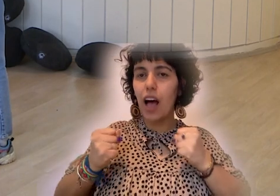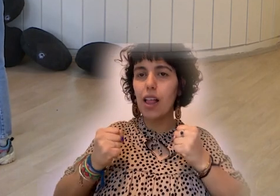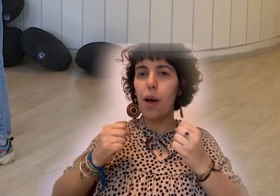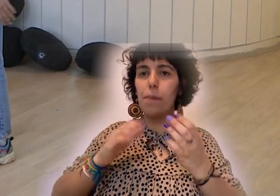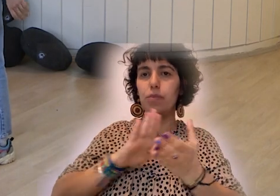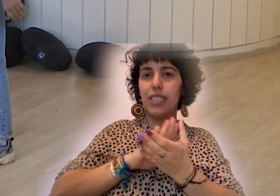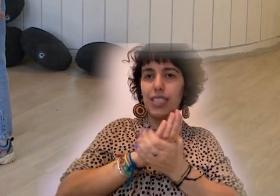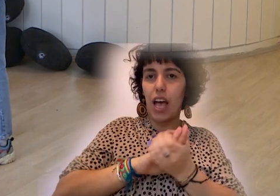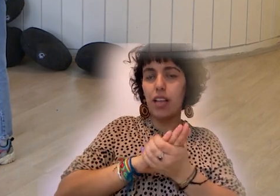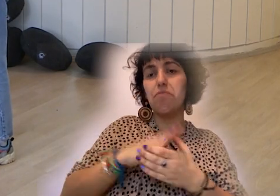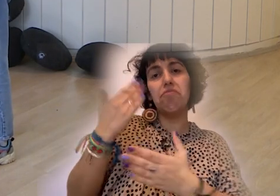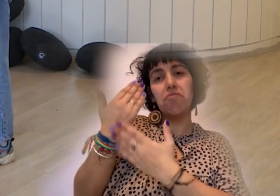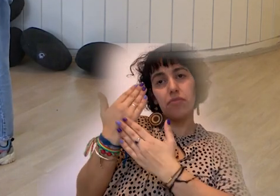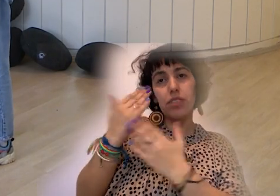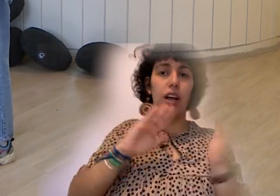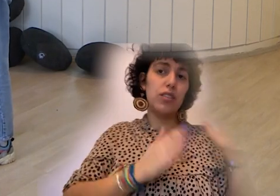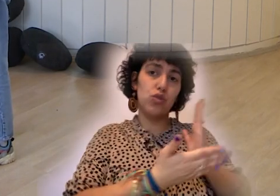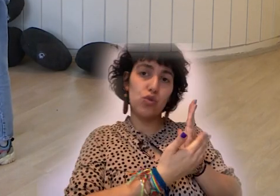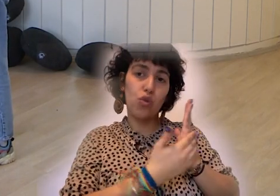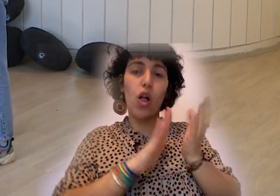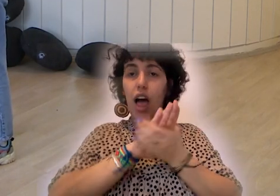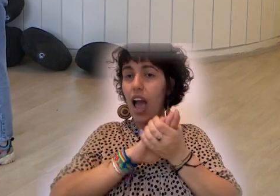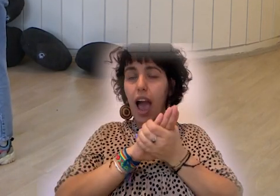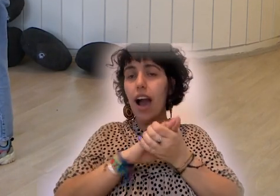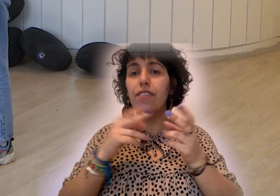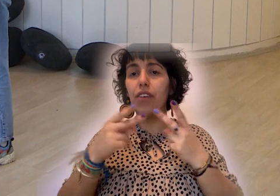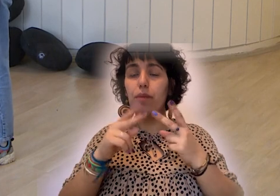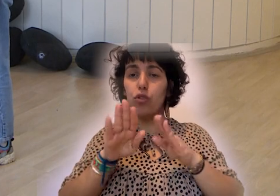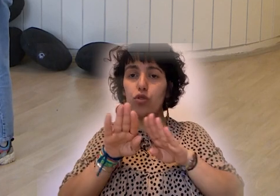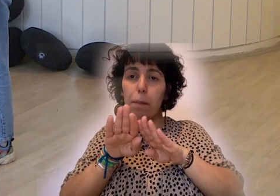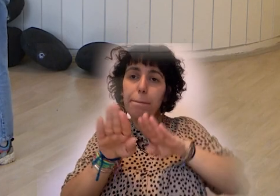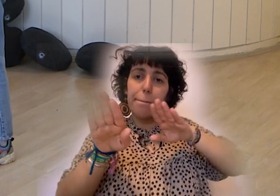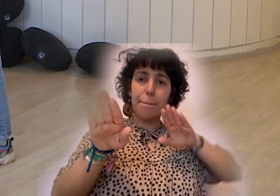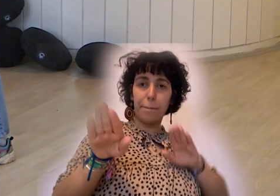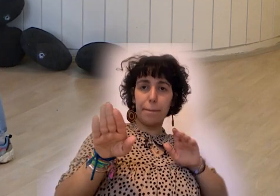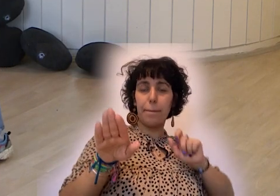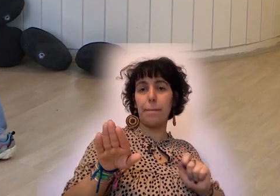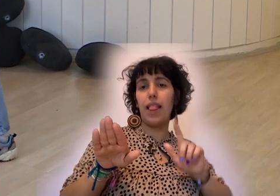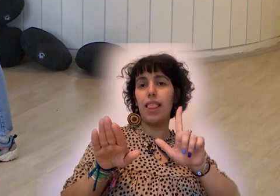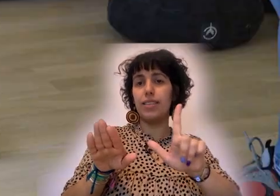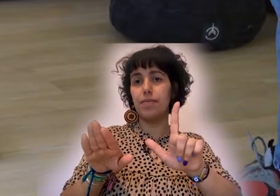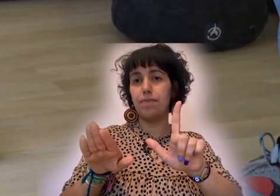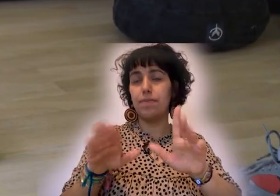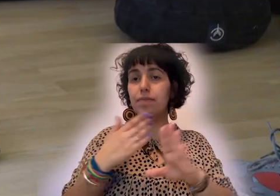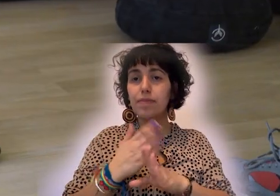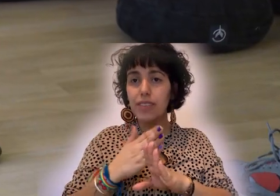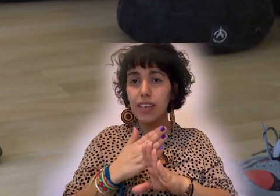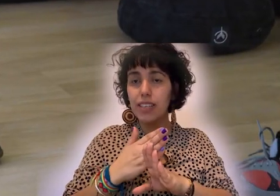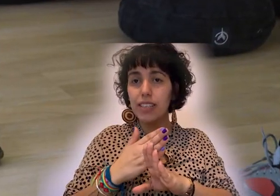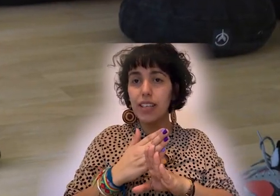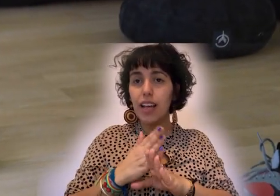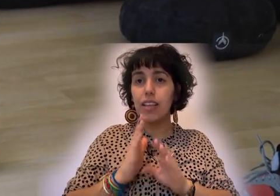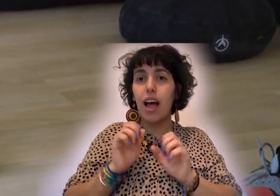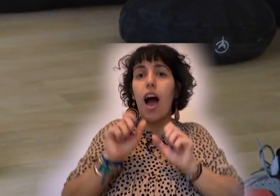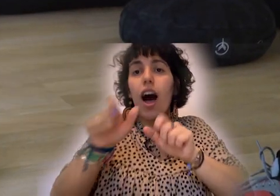Solak hangi tarafı kullanıyorsanız geri almak sizin vücudunuzda herhangi bir eylem yapmak için yani bir atağa geçmek için Size uygun bir